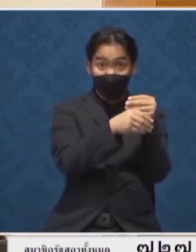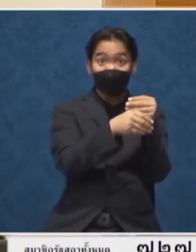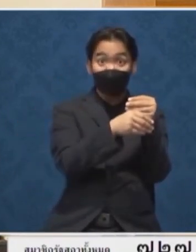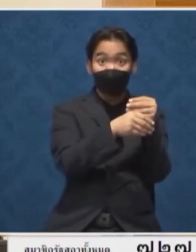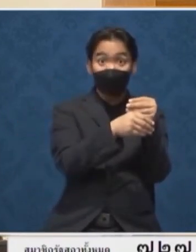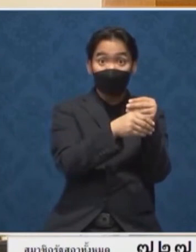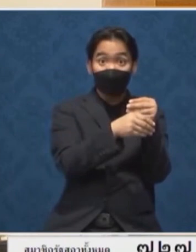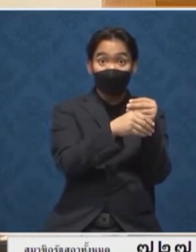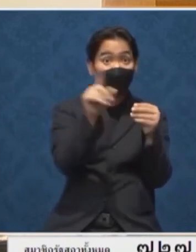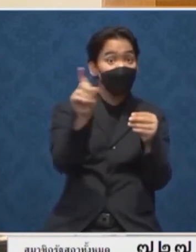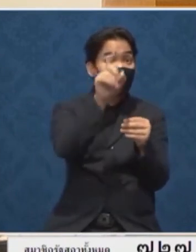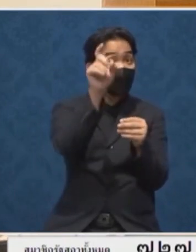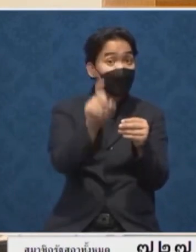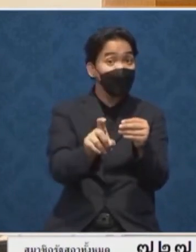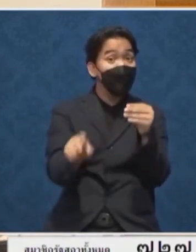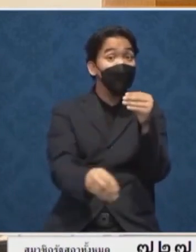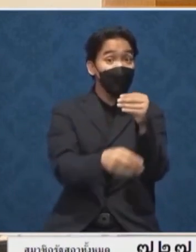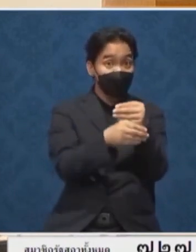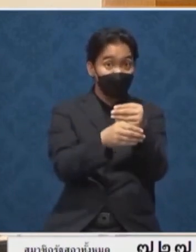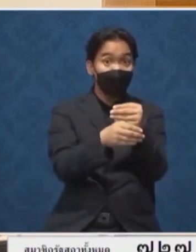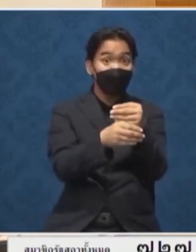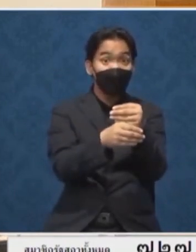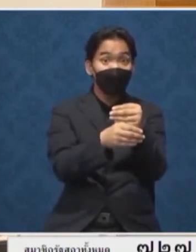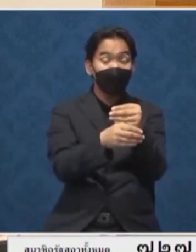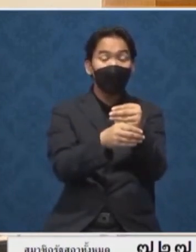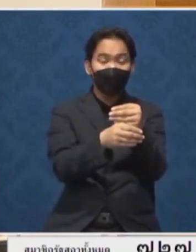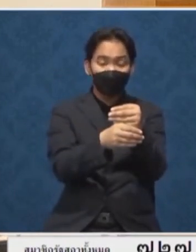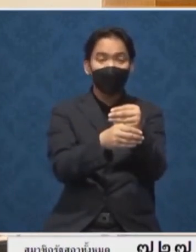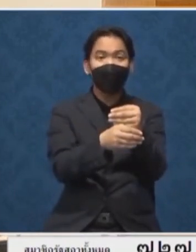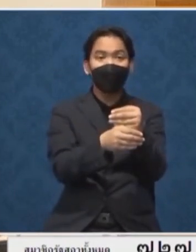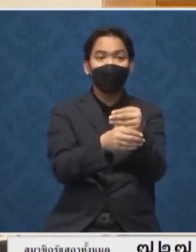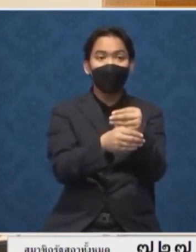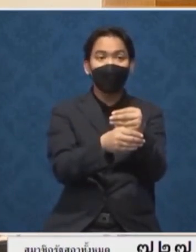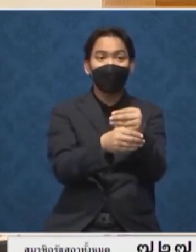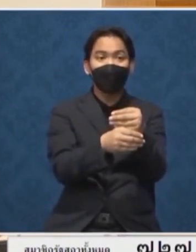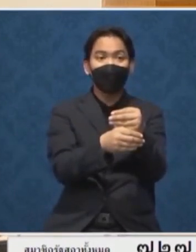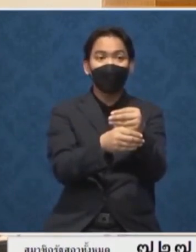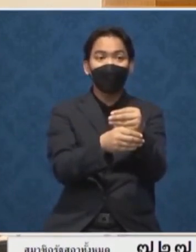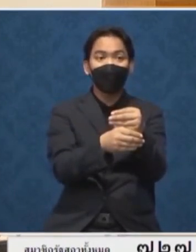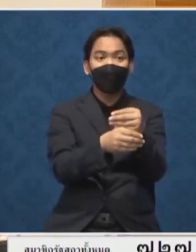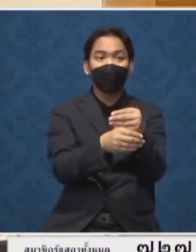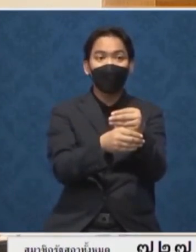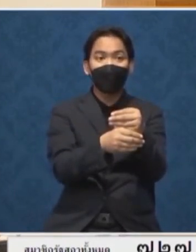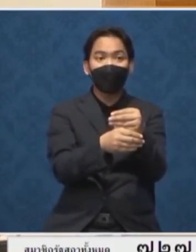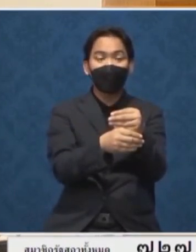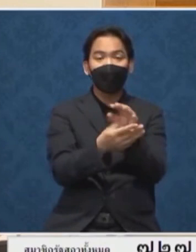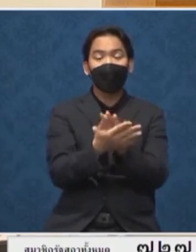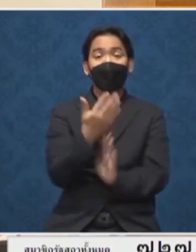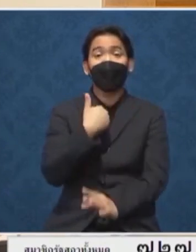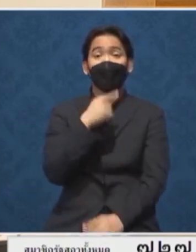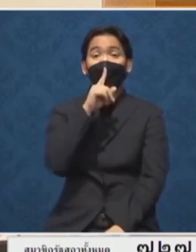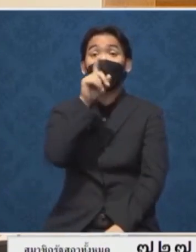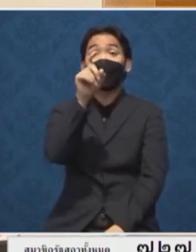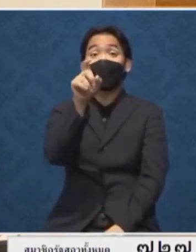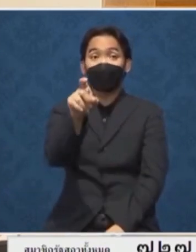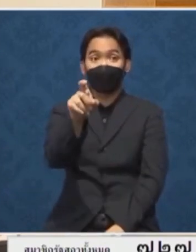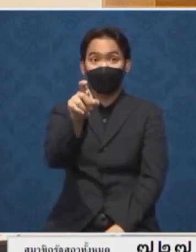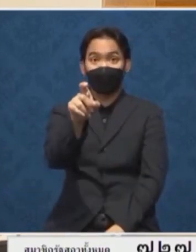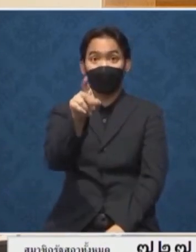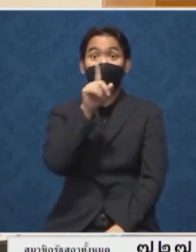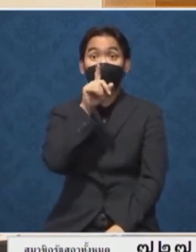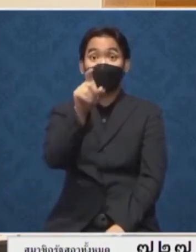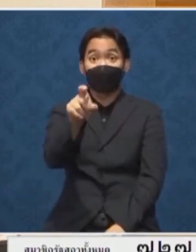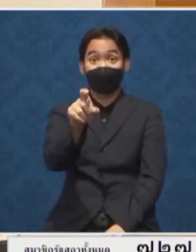าที่ประชุมมีมติเห็นควรให้มีการเพิ่มมาตราขึ้นใหม่ผมก็จะถามมติจากที่ประชุมต่อไปว่